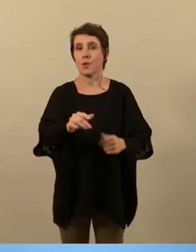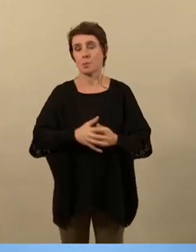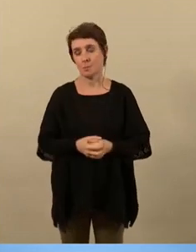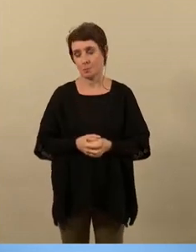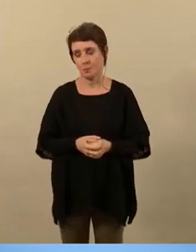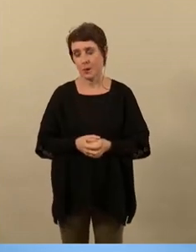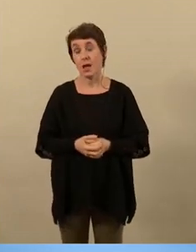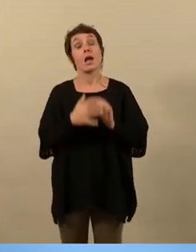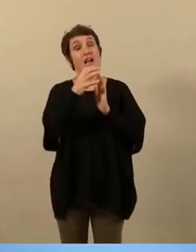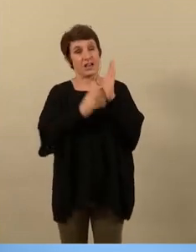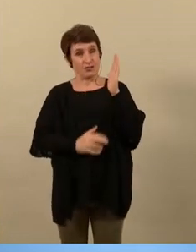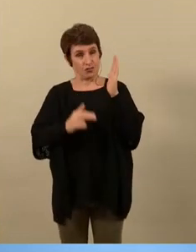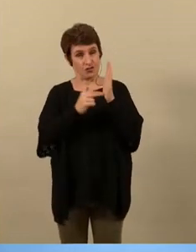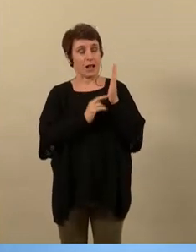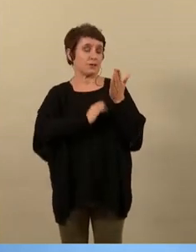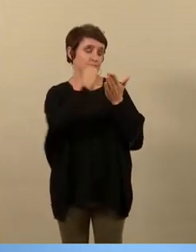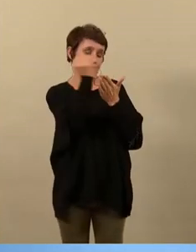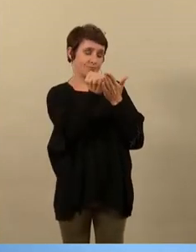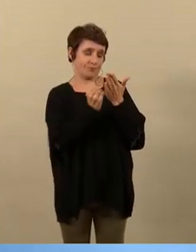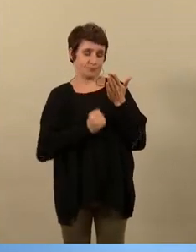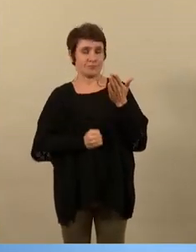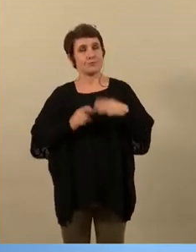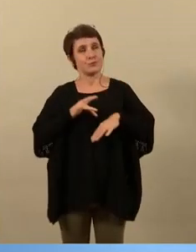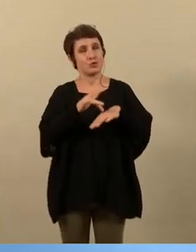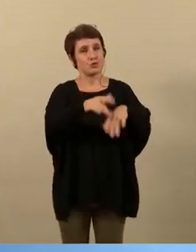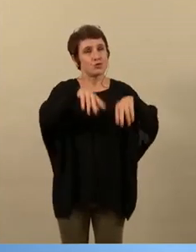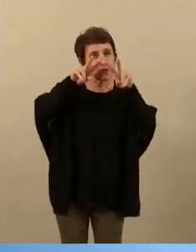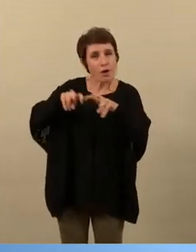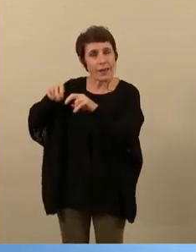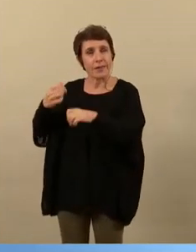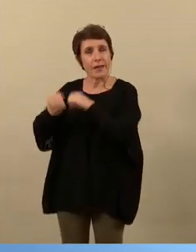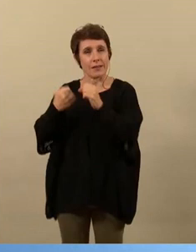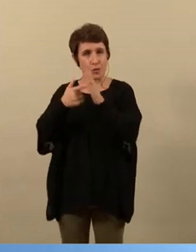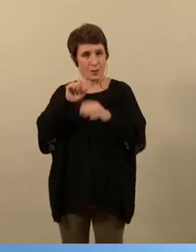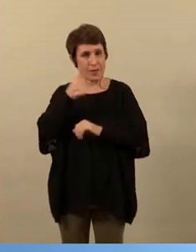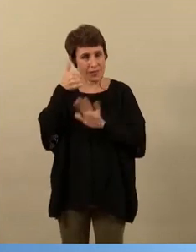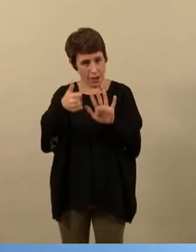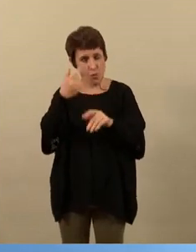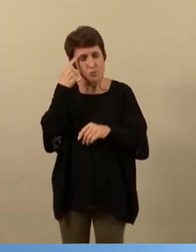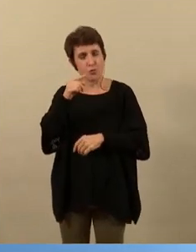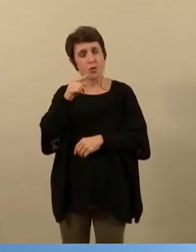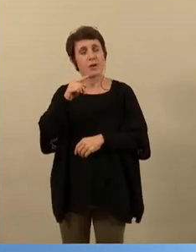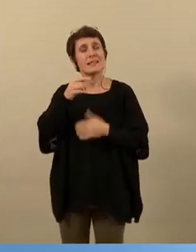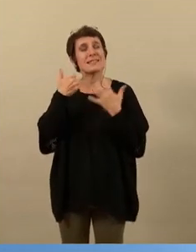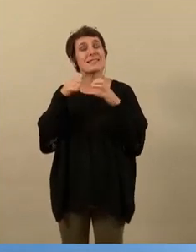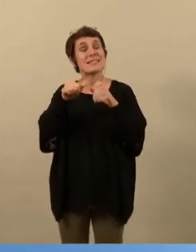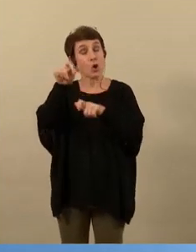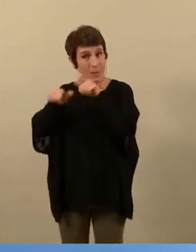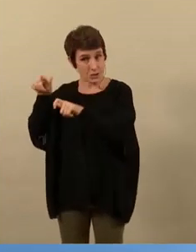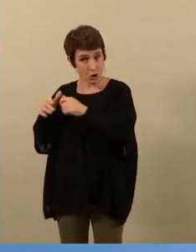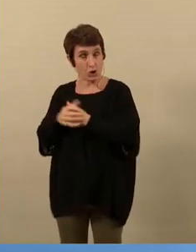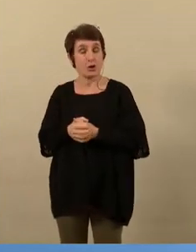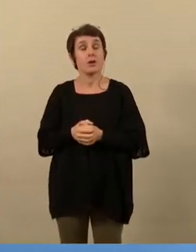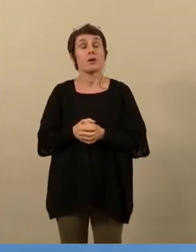l'élaboration de cette charte, une enquête réalisée en 2021 auprès de 600 personnes a confirmé que le bruit est l'un des sujets les